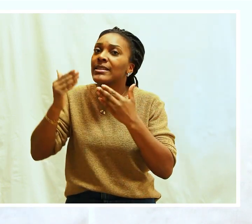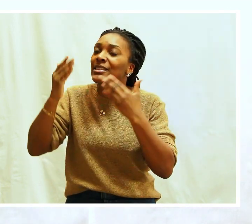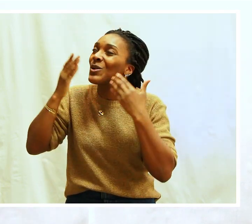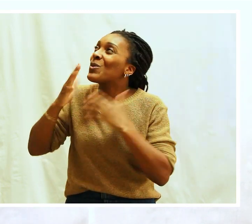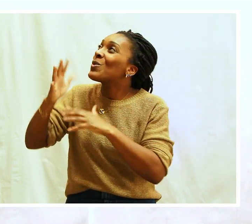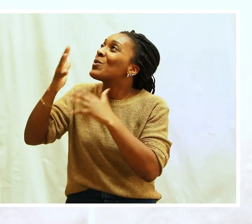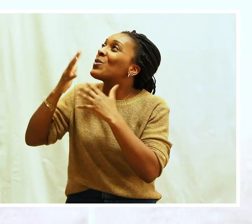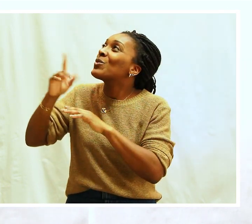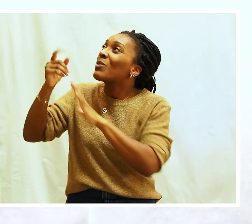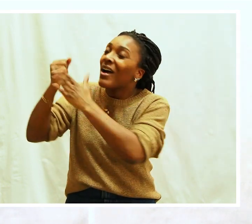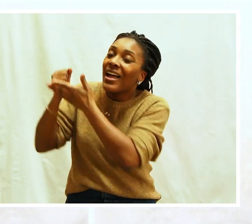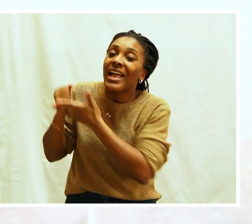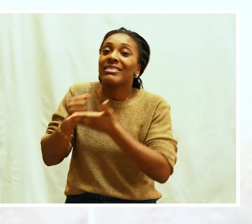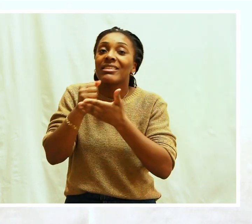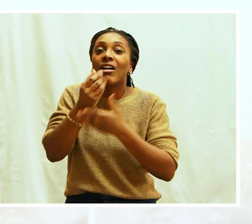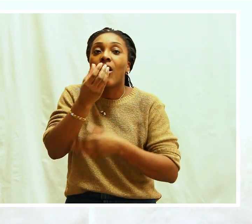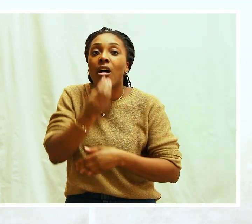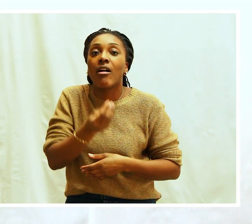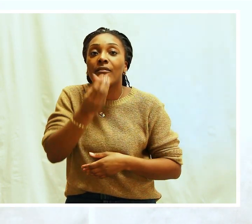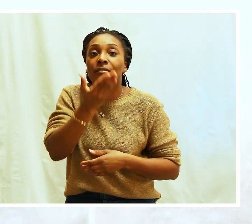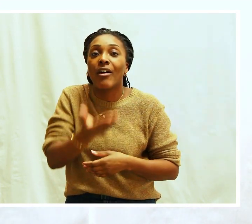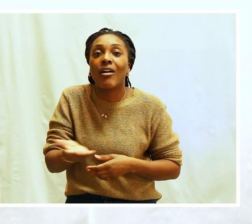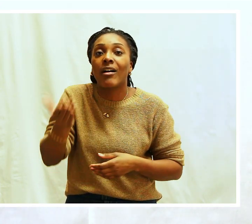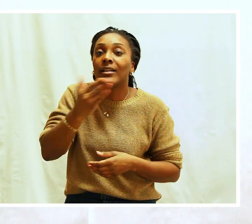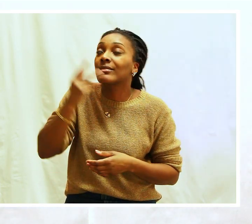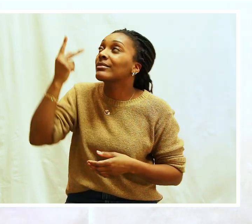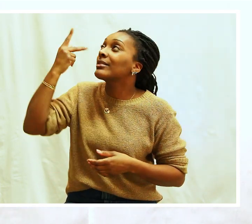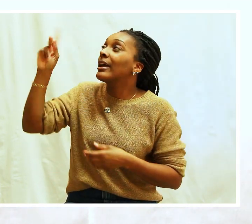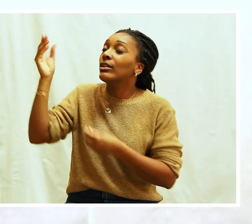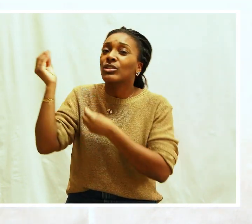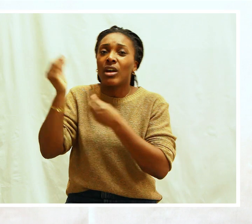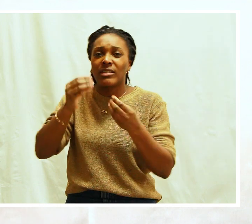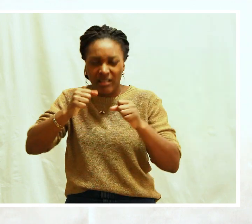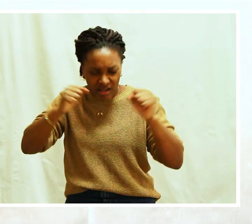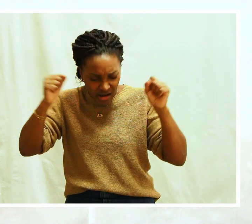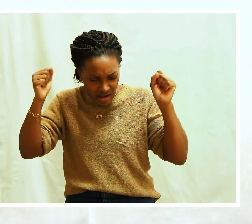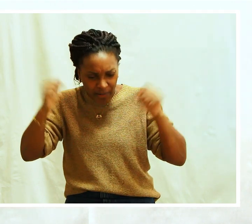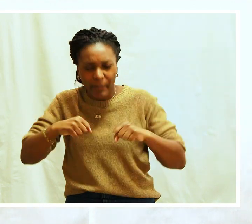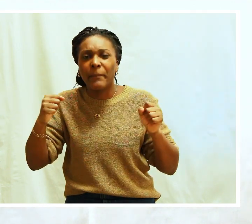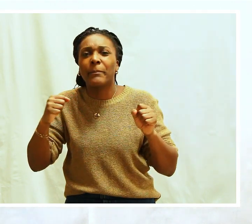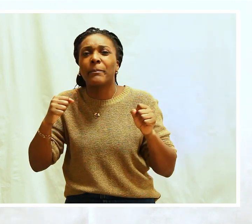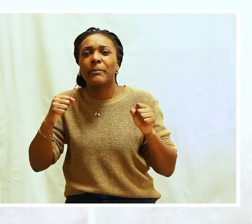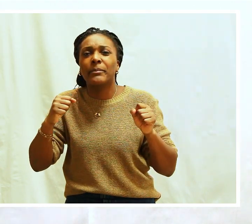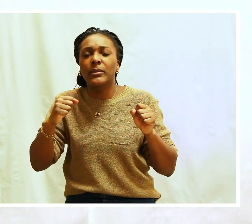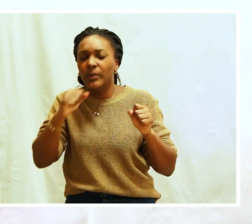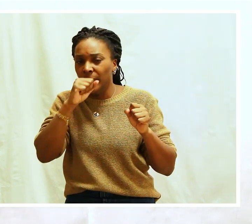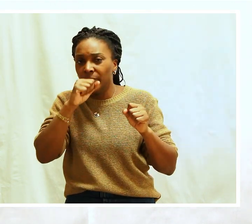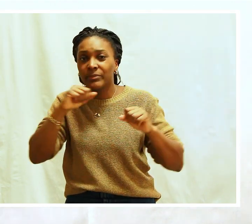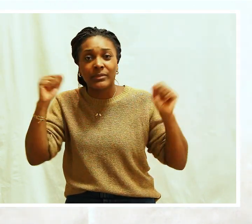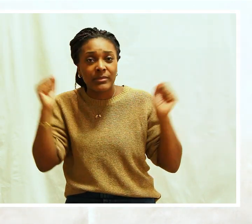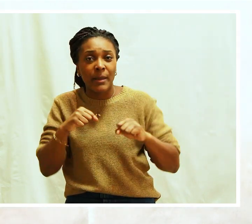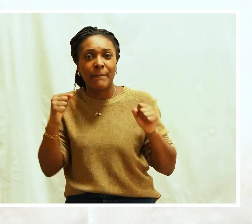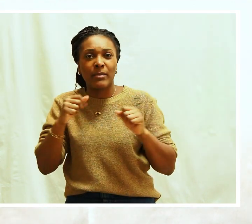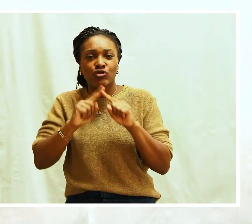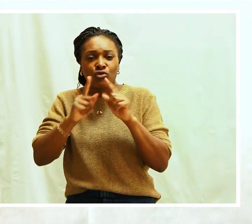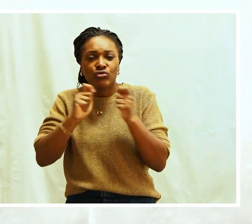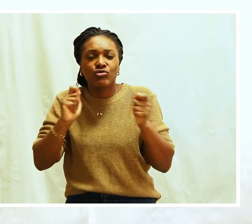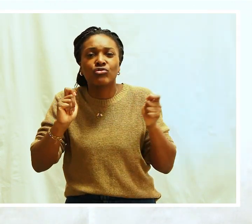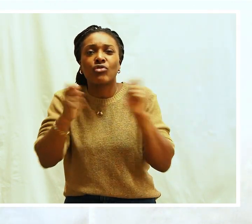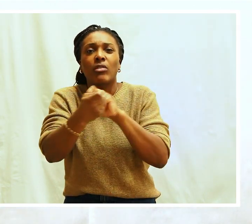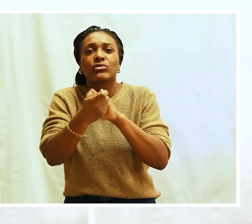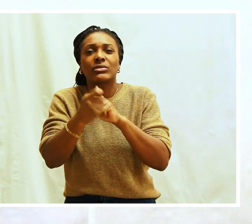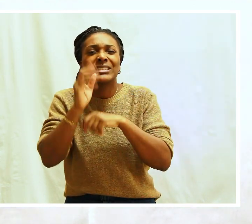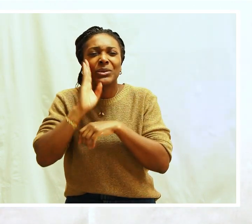viens au secours de tes enfants et tu leur donnes la capacité pour changer, Seigneur mon Dieu, le cours des choses. Que